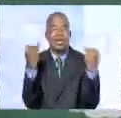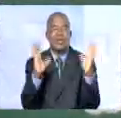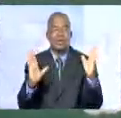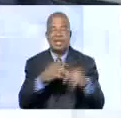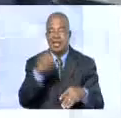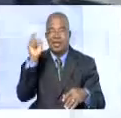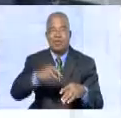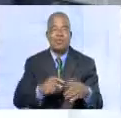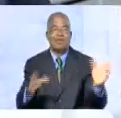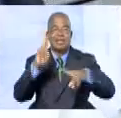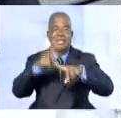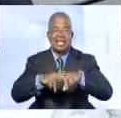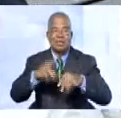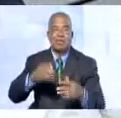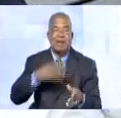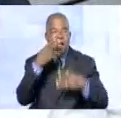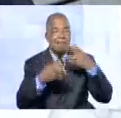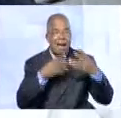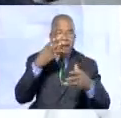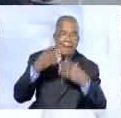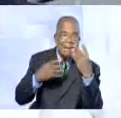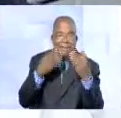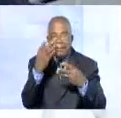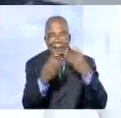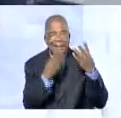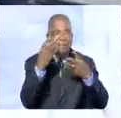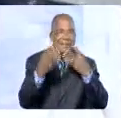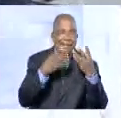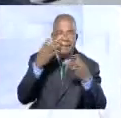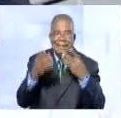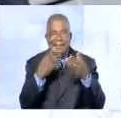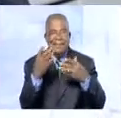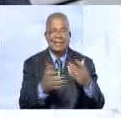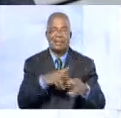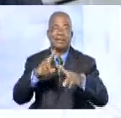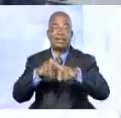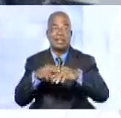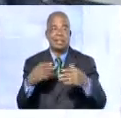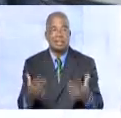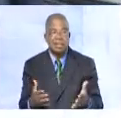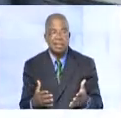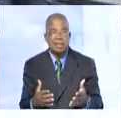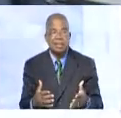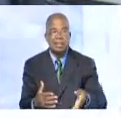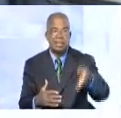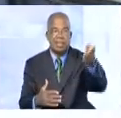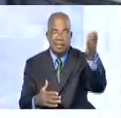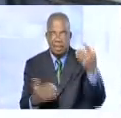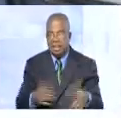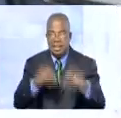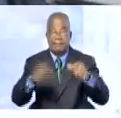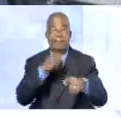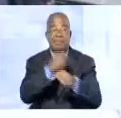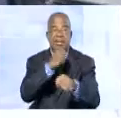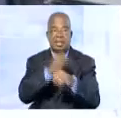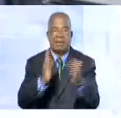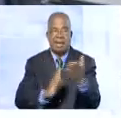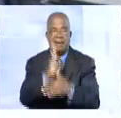va bénéficier avant le match du 23 mars d'un système Wi-Fi qui leur permettra de travailler sur